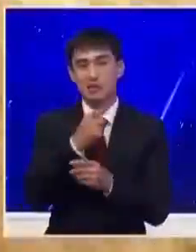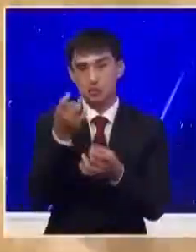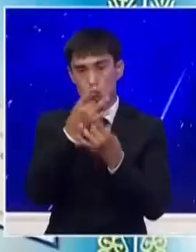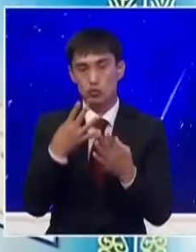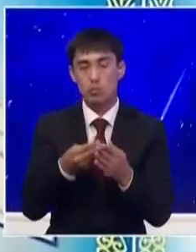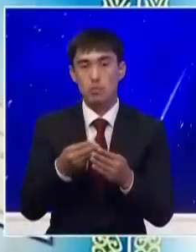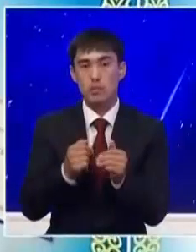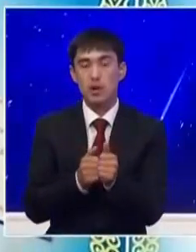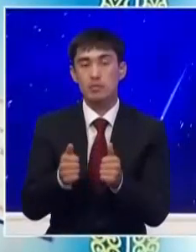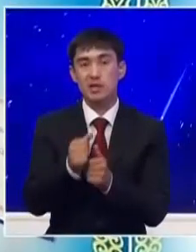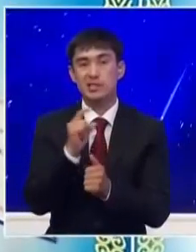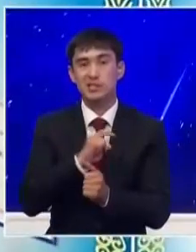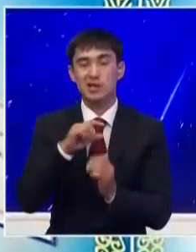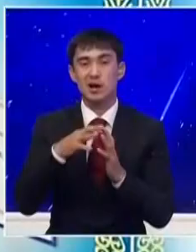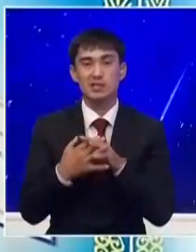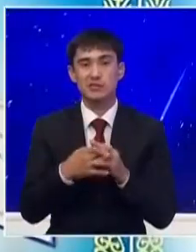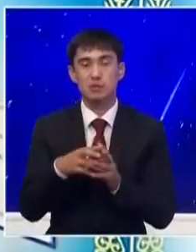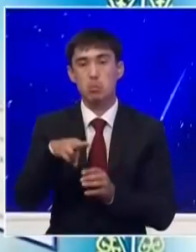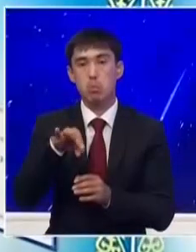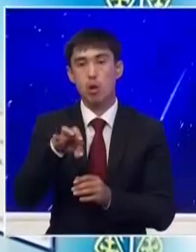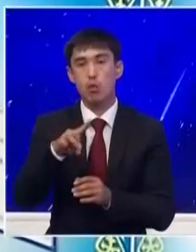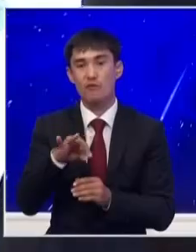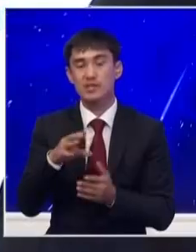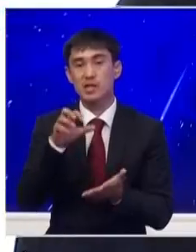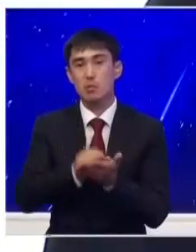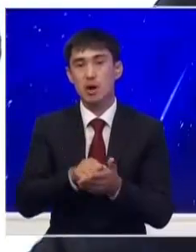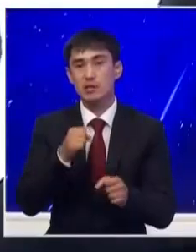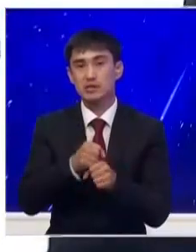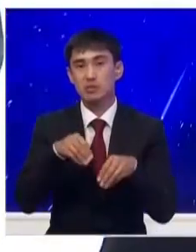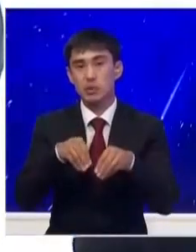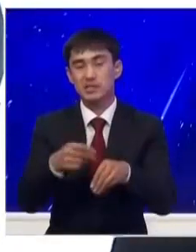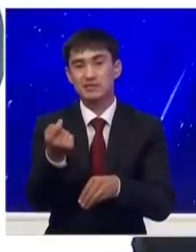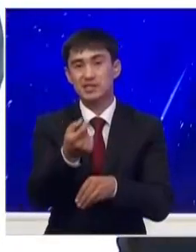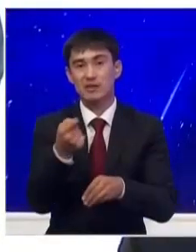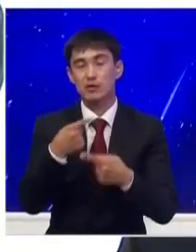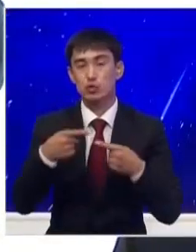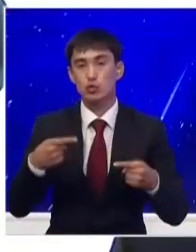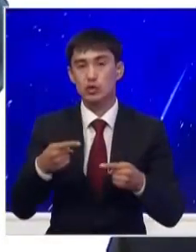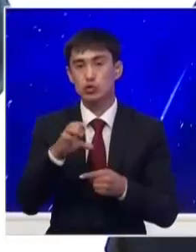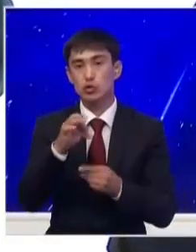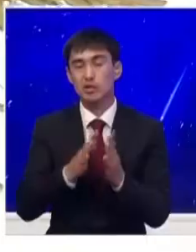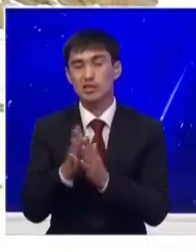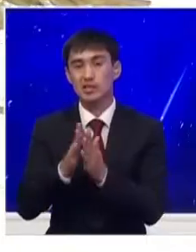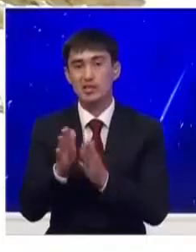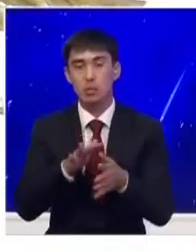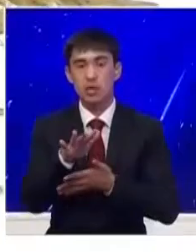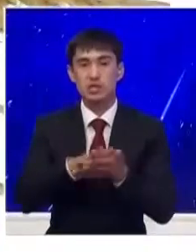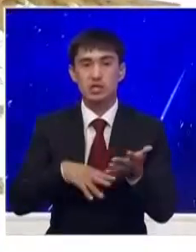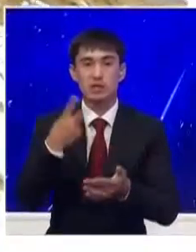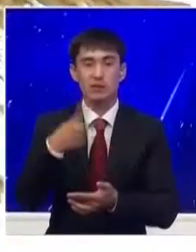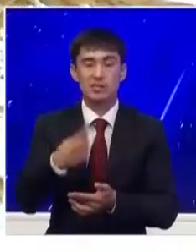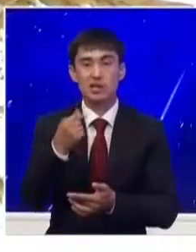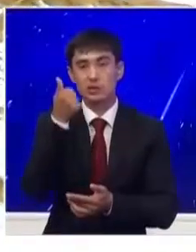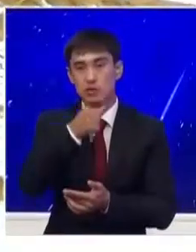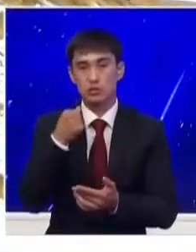числе передовых ферм – крестьянское хозяйство «Полухин», занимающееся посевом зерновых и других сортов растений на протяжении